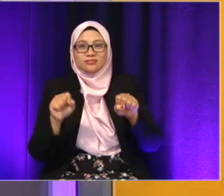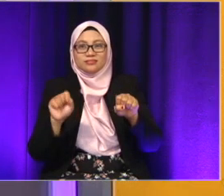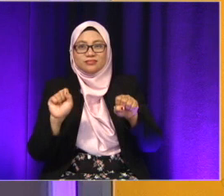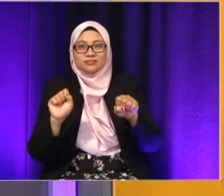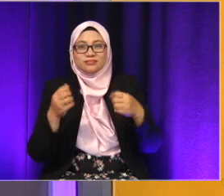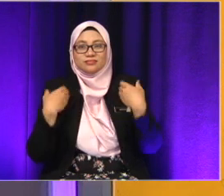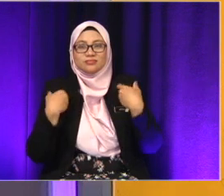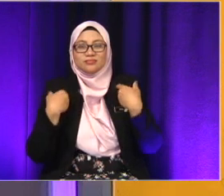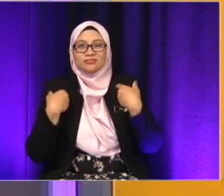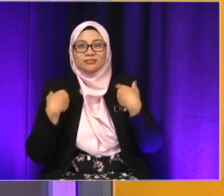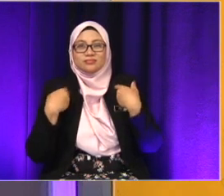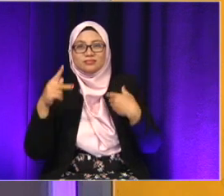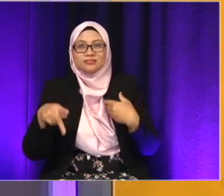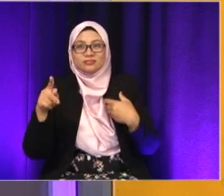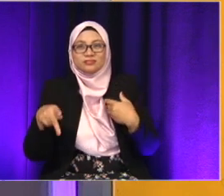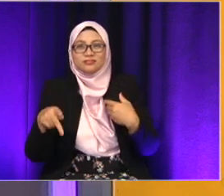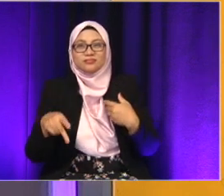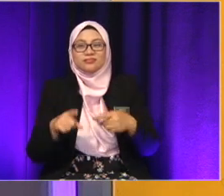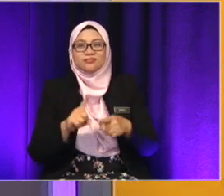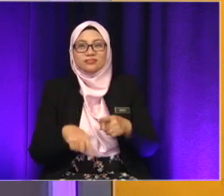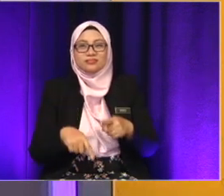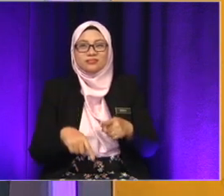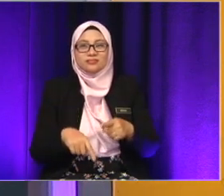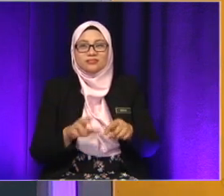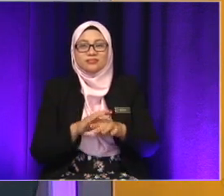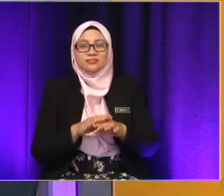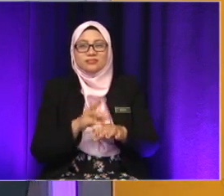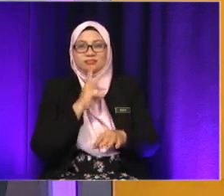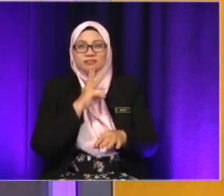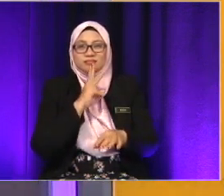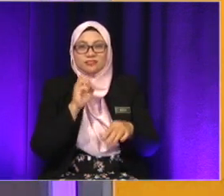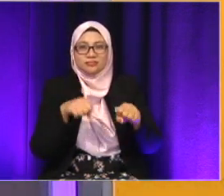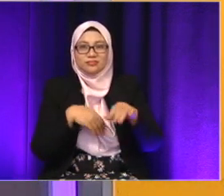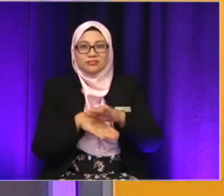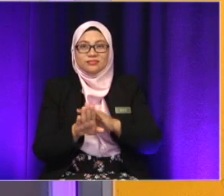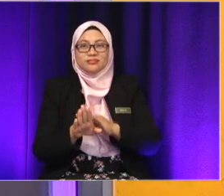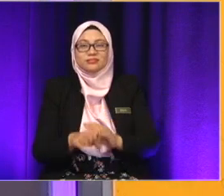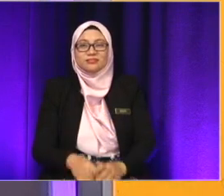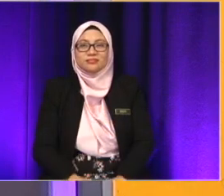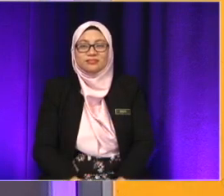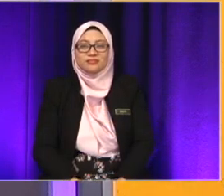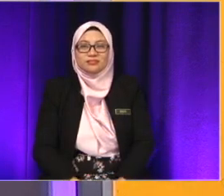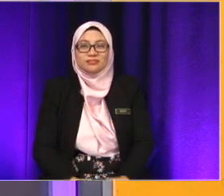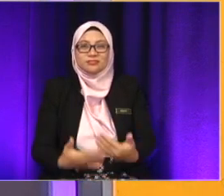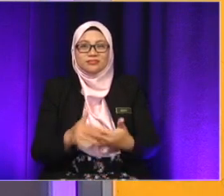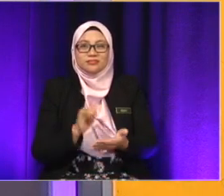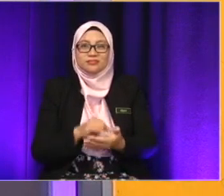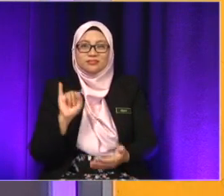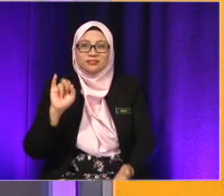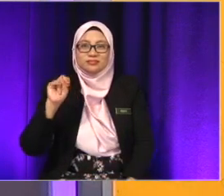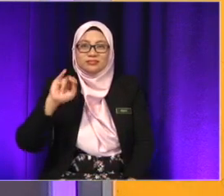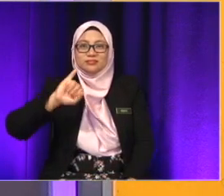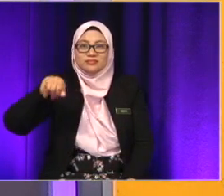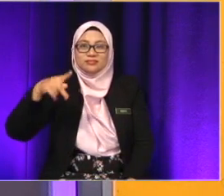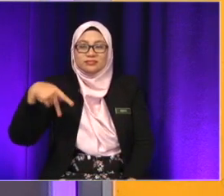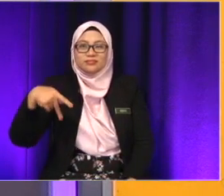Jadi motor pusing. Tapi yang tu dia waterproof. Belum rendam dalam air. Okey, teruskan lagi Kemudian injap kawalan berarah dua-dua. Maksud